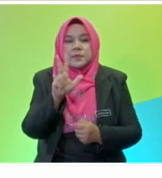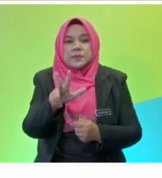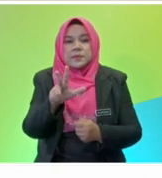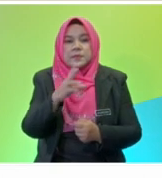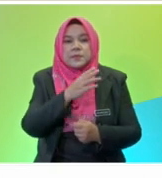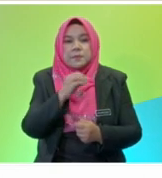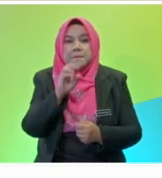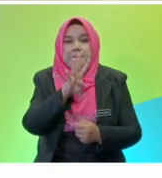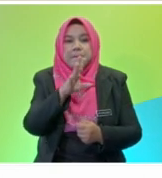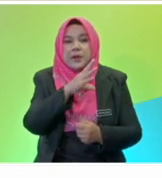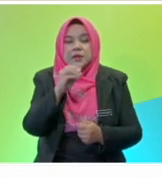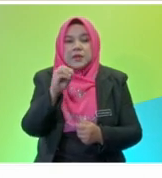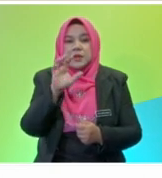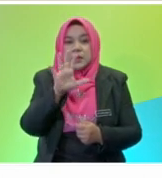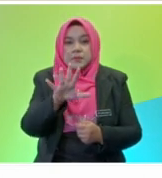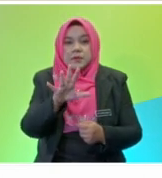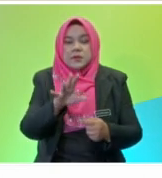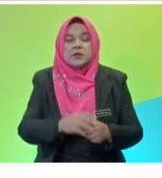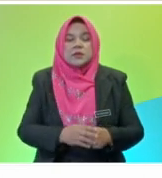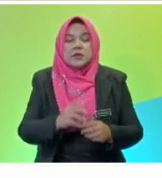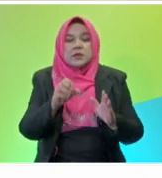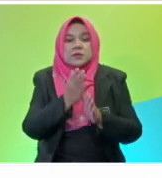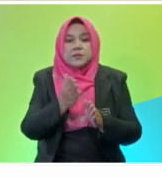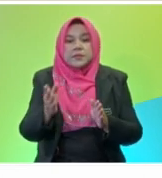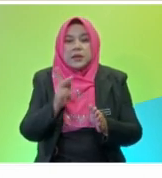5 yang sebelah kanan tuh